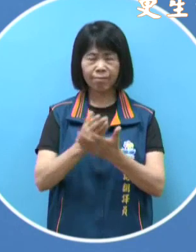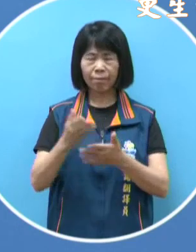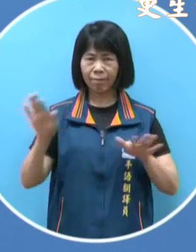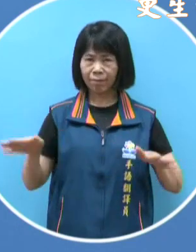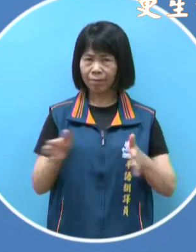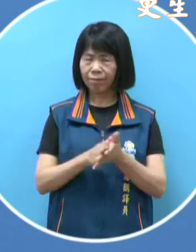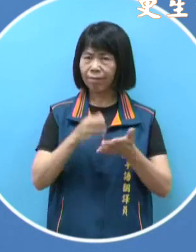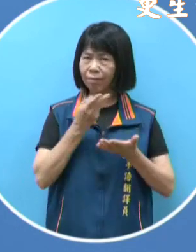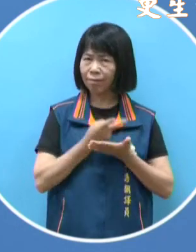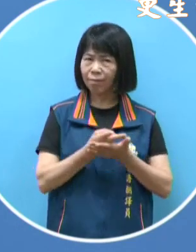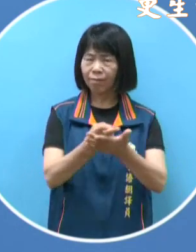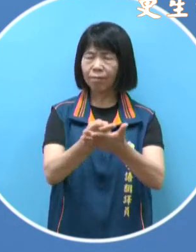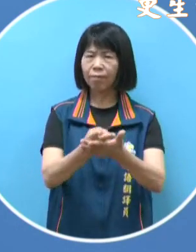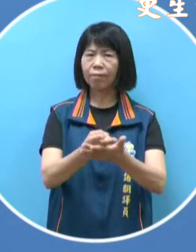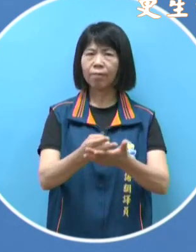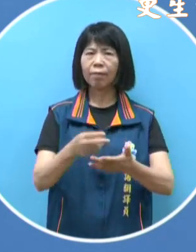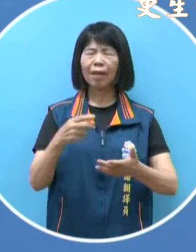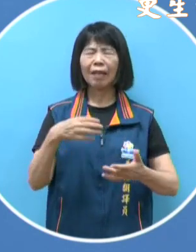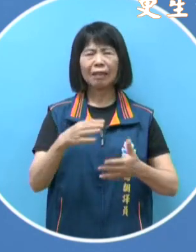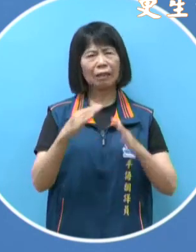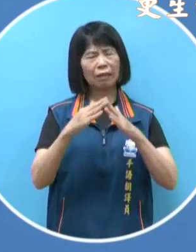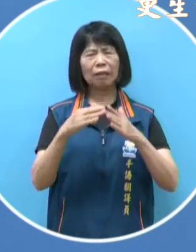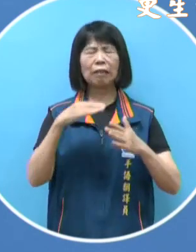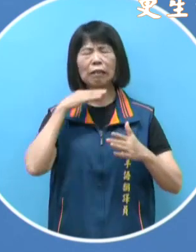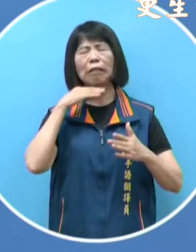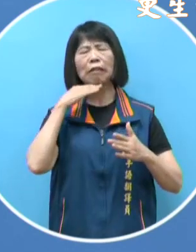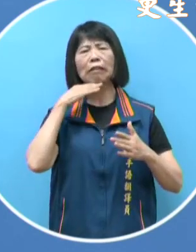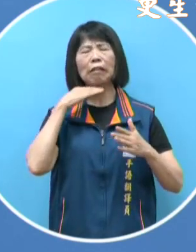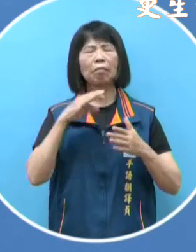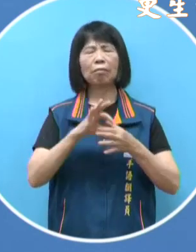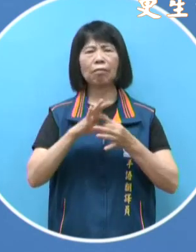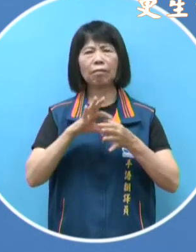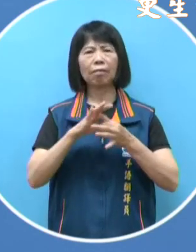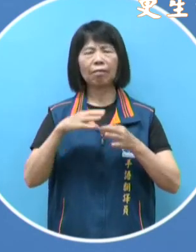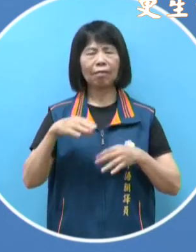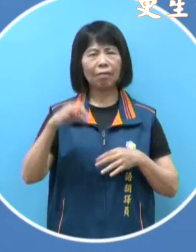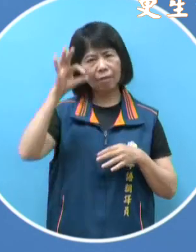千万不要在家里面觉得啊没关系啦，再看看。好，我想非常重要哈。